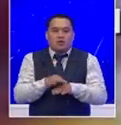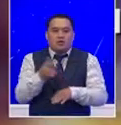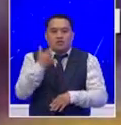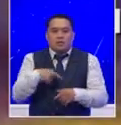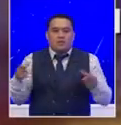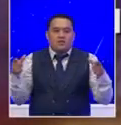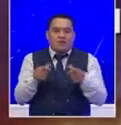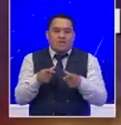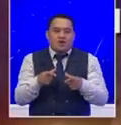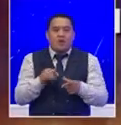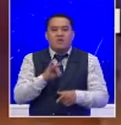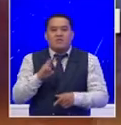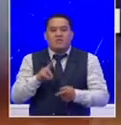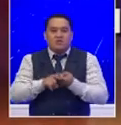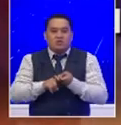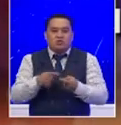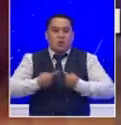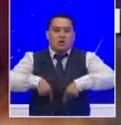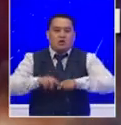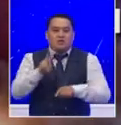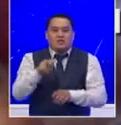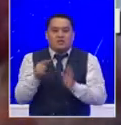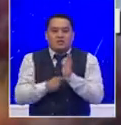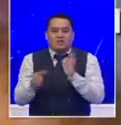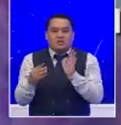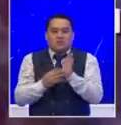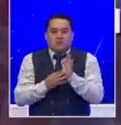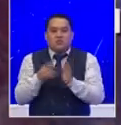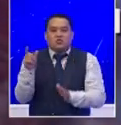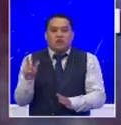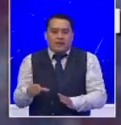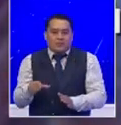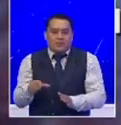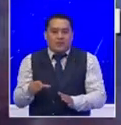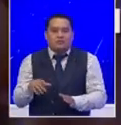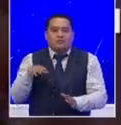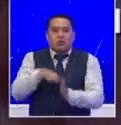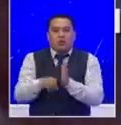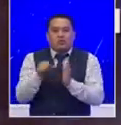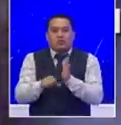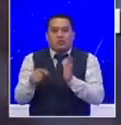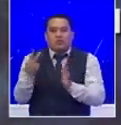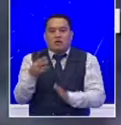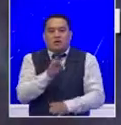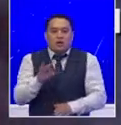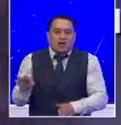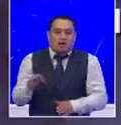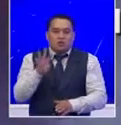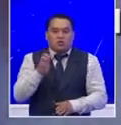самоизоляции. Сейчас в инфекционных отделениях находится 279 пациентов, что составляет 62%